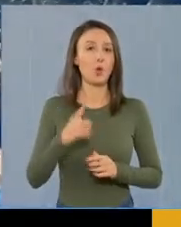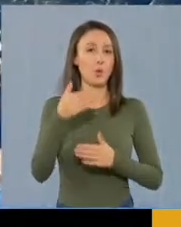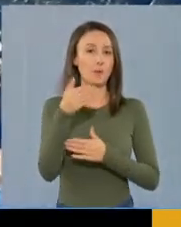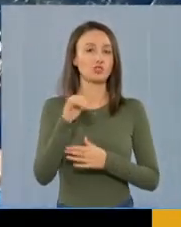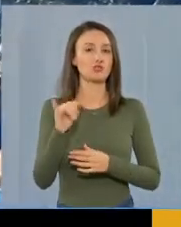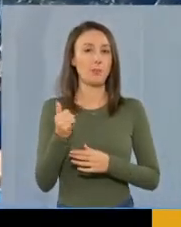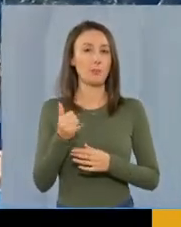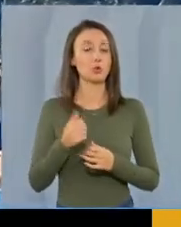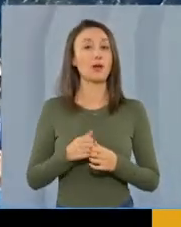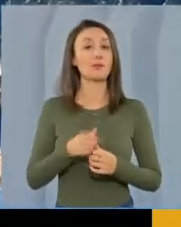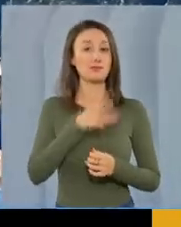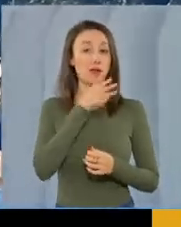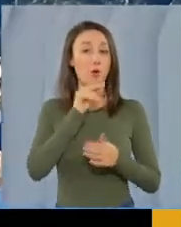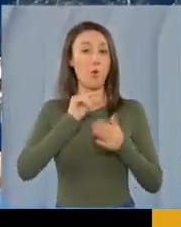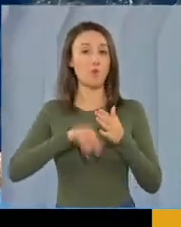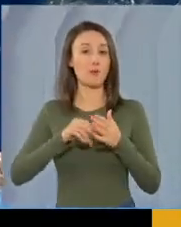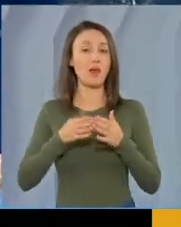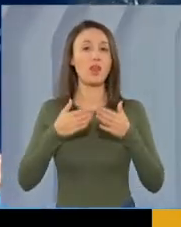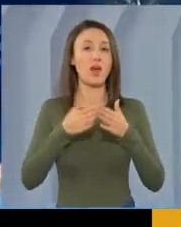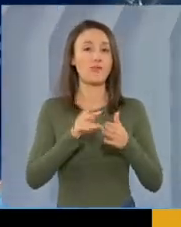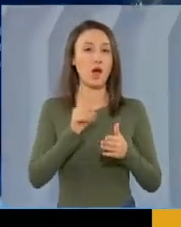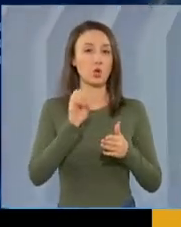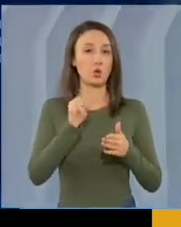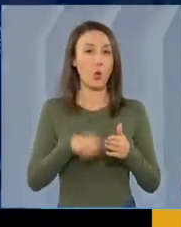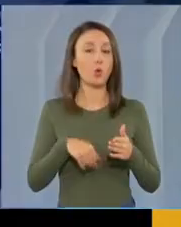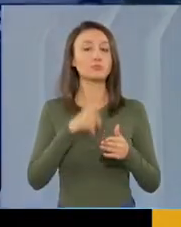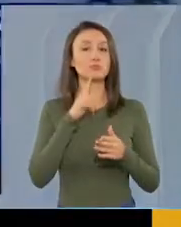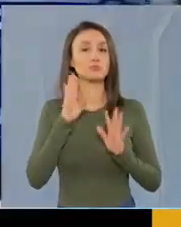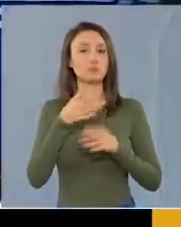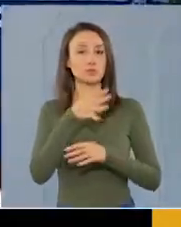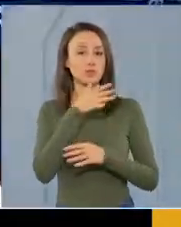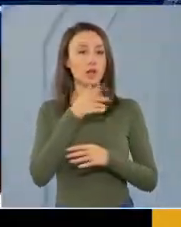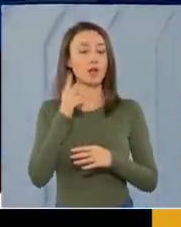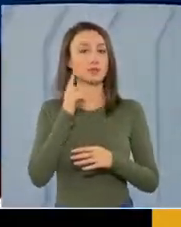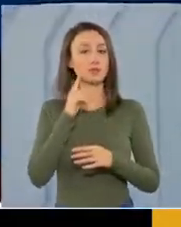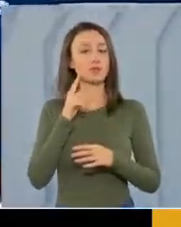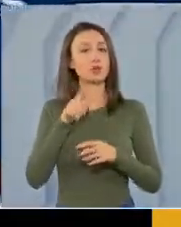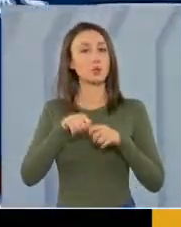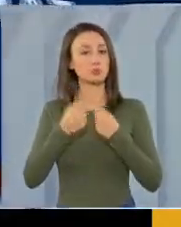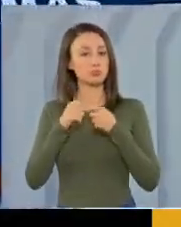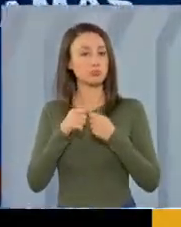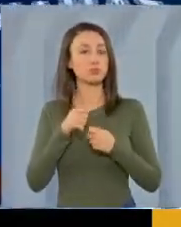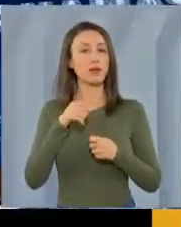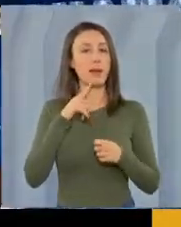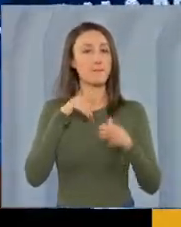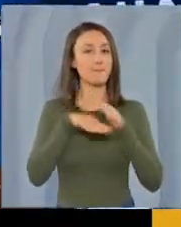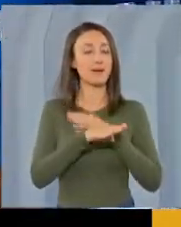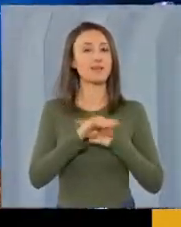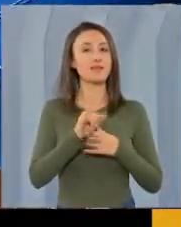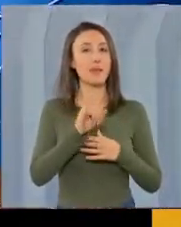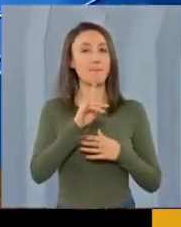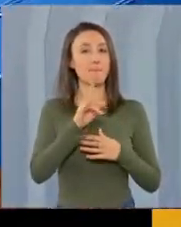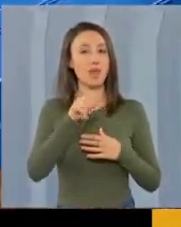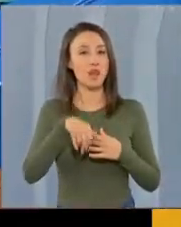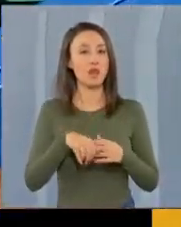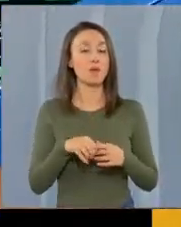japoneze israelul a confirmat că nava Cargo deținută de israelian a fost deturnată de Rebelii huti din iemen în Marea